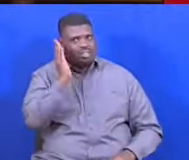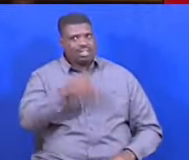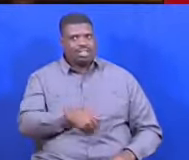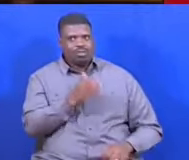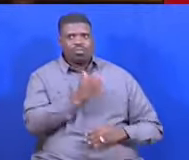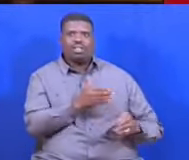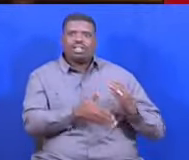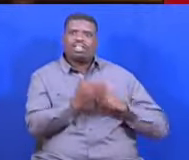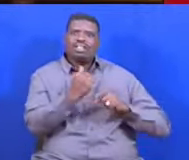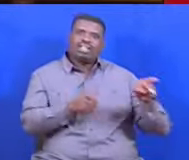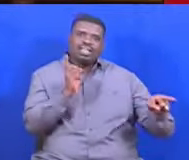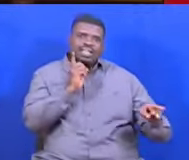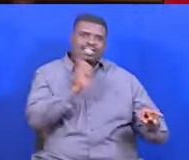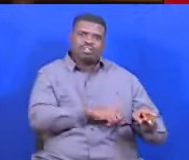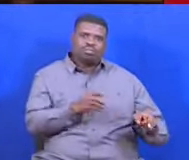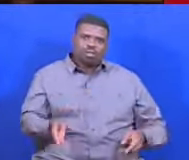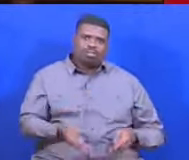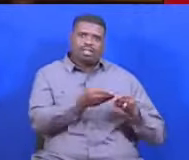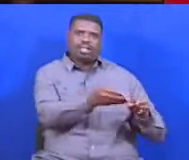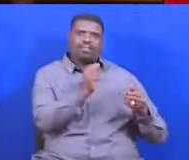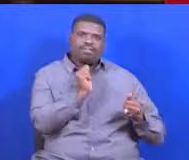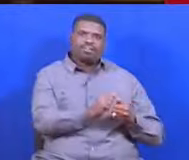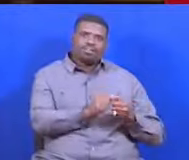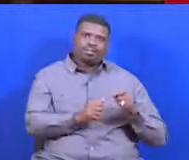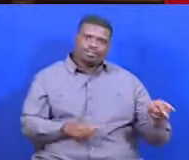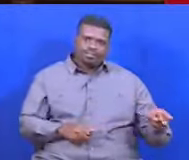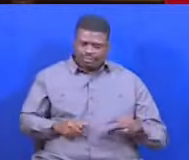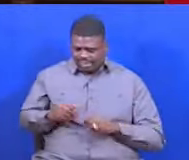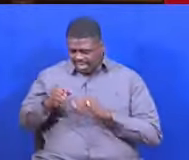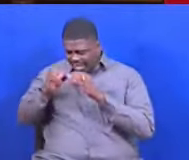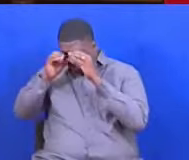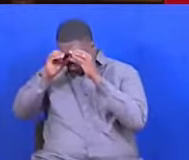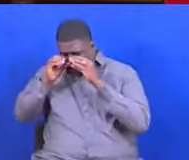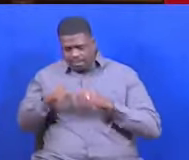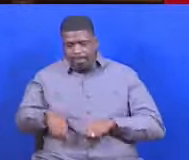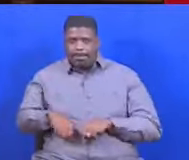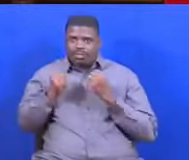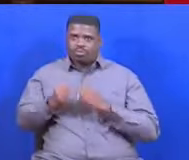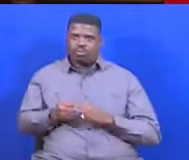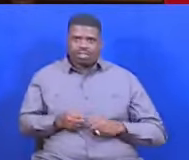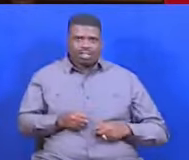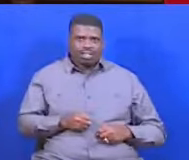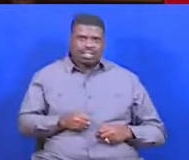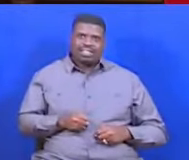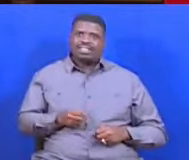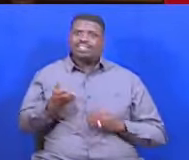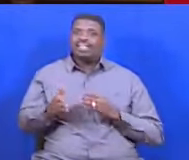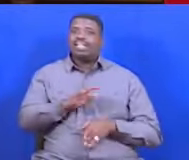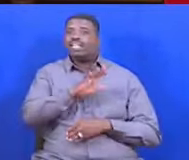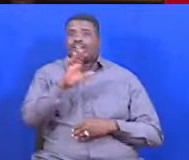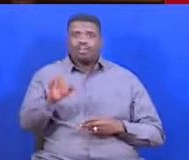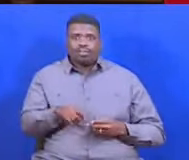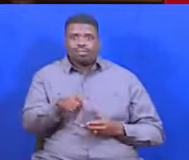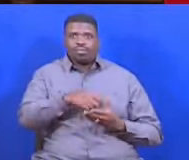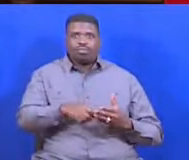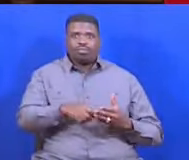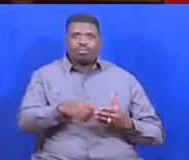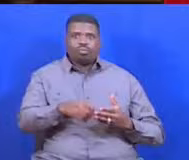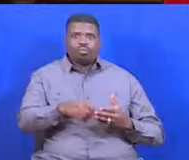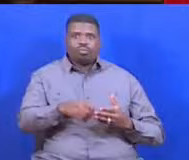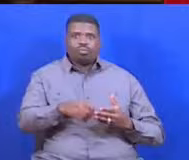kujenga jenga. Kila siku tunapeleka vifaa, unapeleka leo darubini, kesho kutu imepasuka. Ukitembea zahanati zote, ukitembea vitu